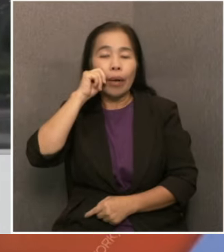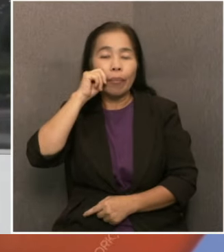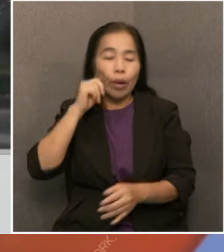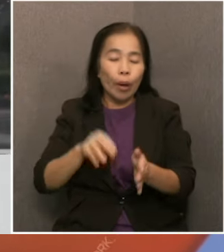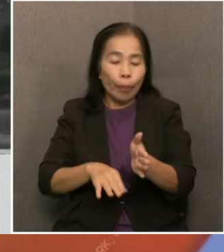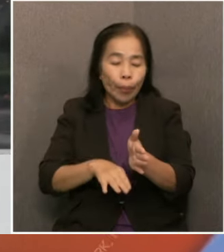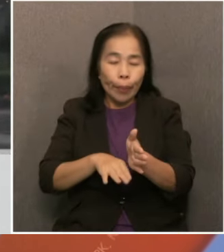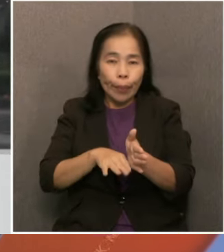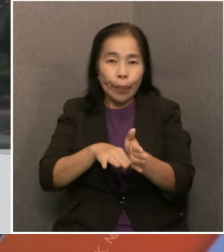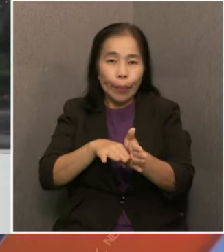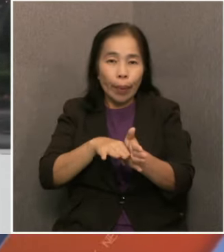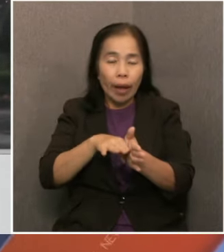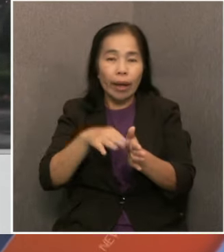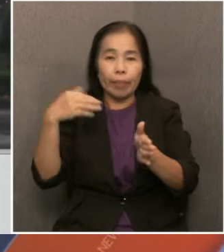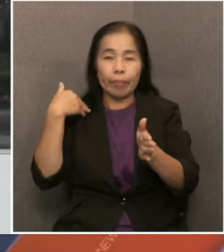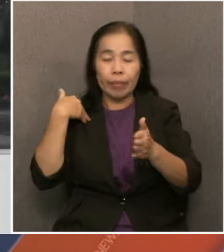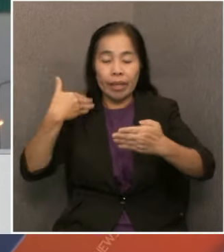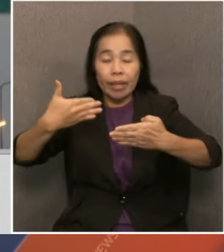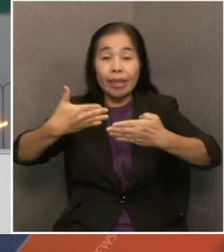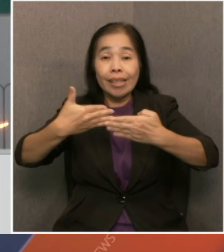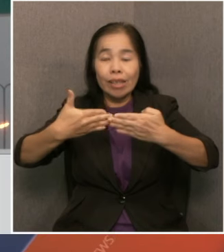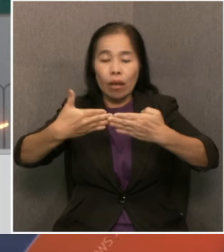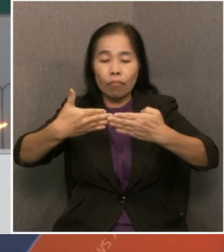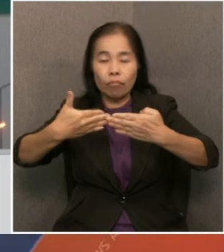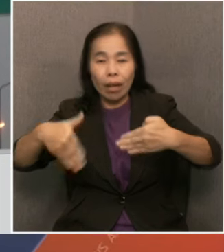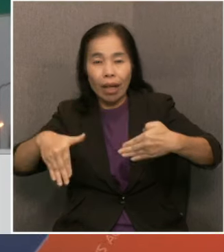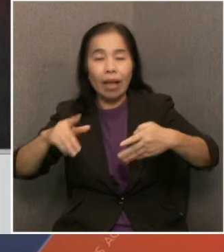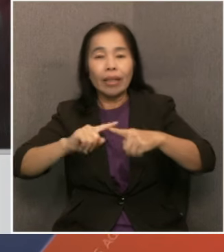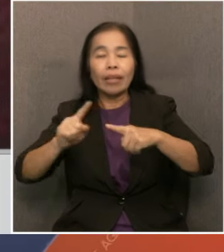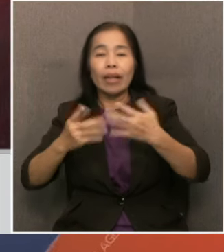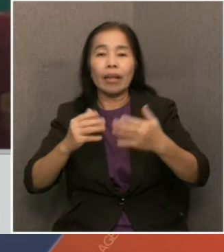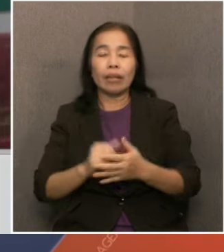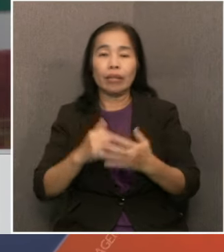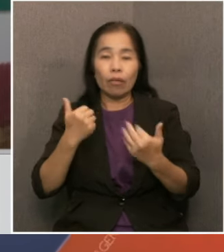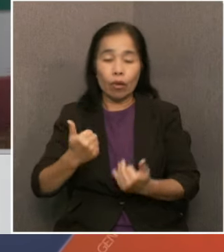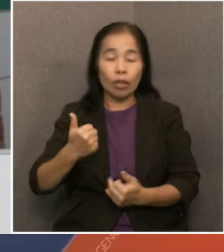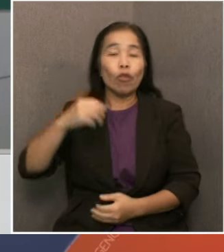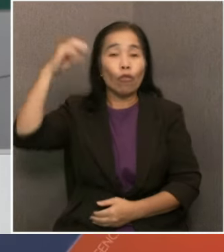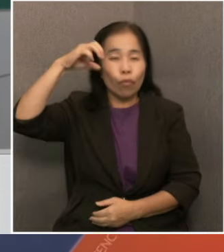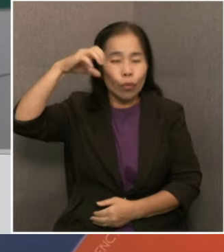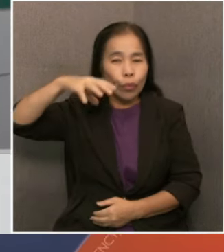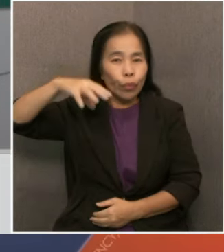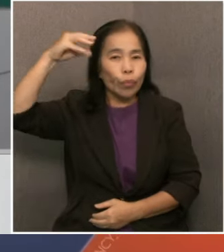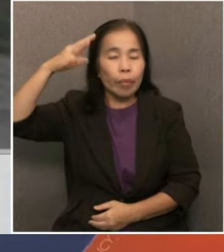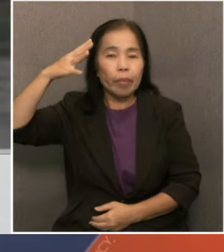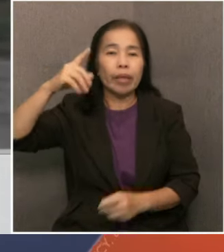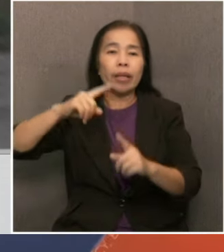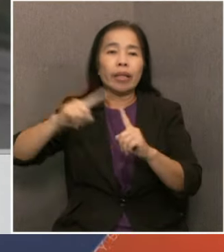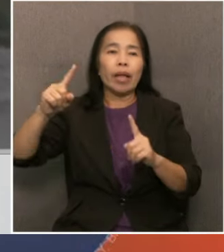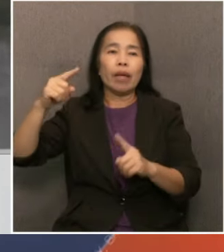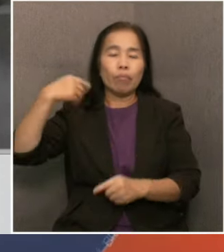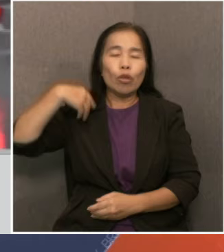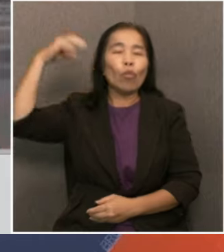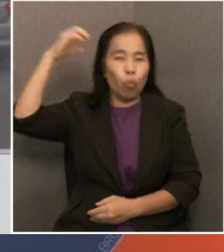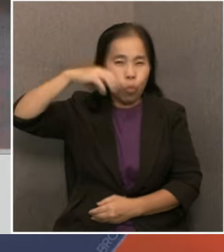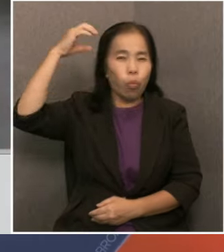นก็มน้ำอยแล้วเพรฉ ฝนเจ่จากนี้ในไป ไม่มฝนน้อยลง แตฝนเพิ่มขึ้นอ